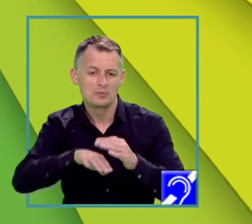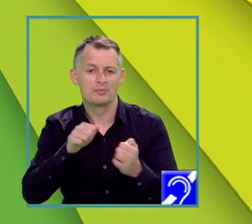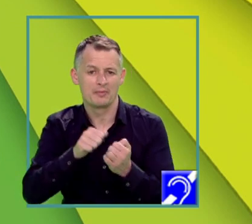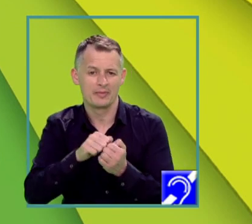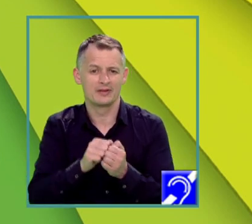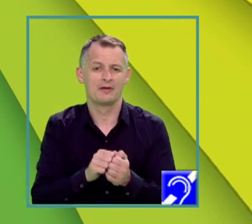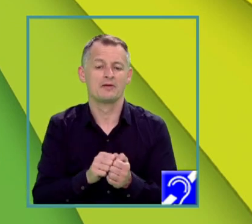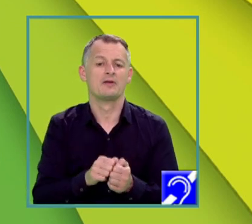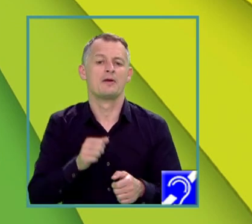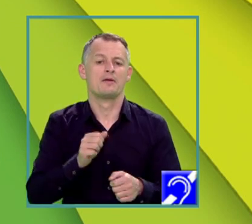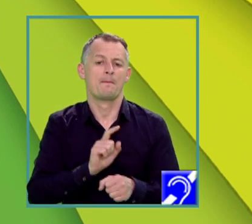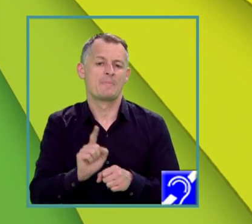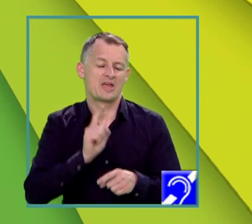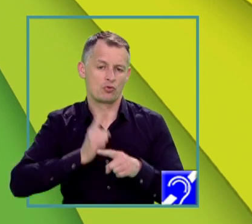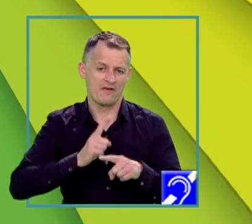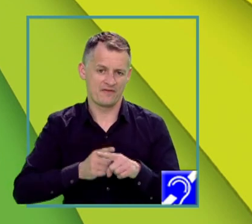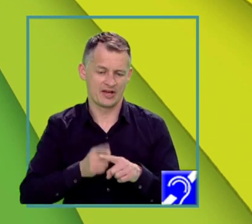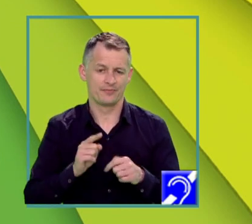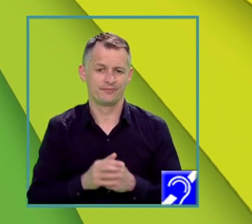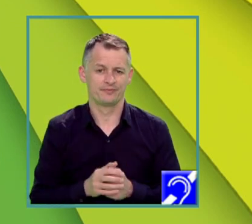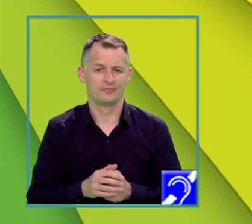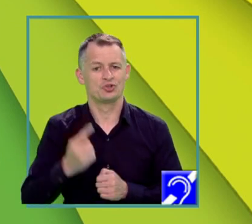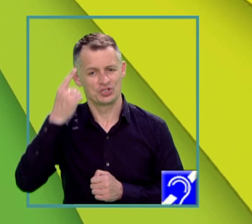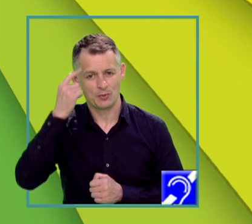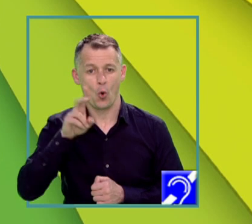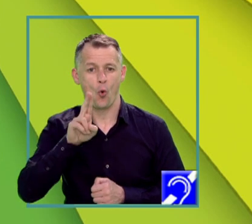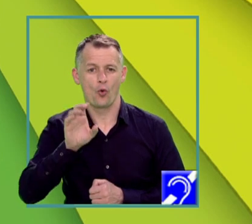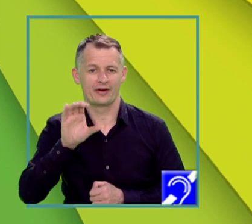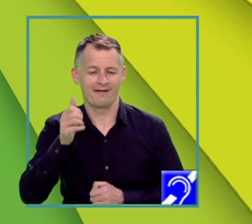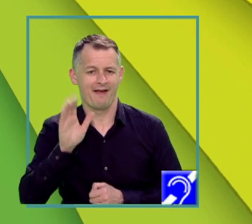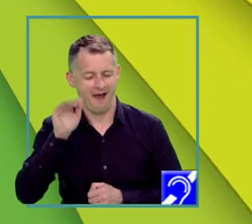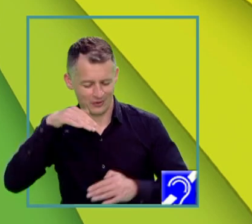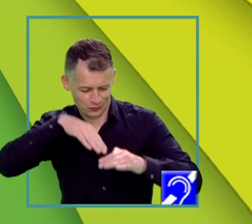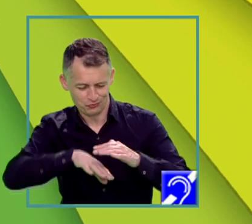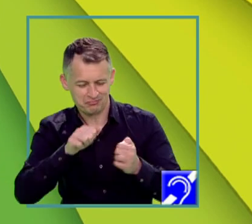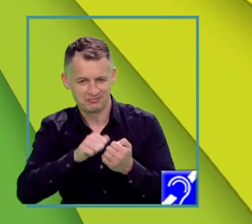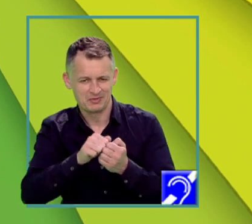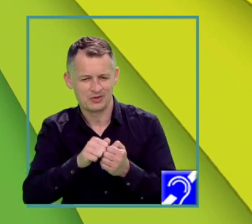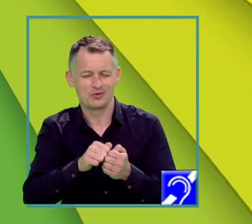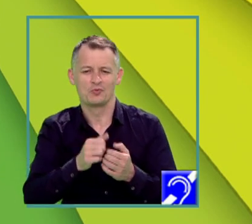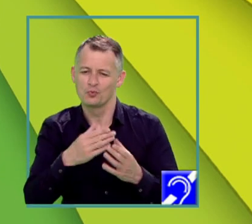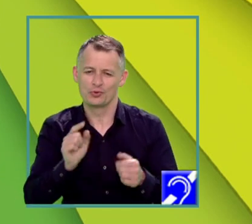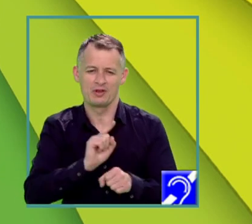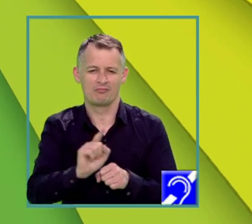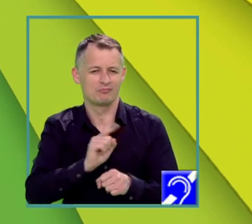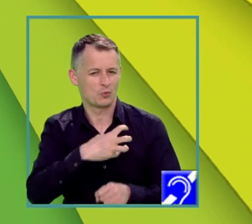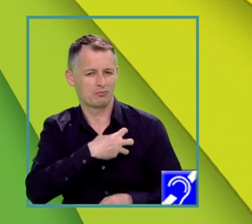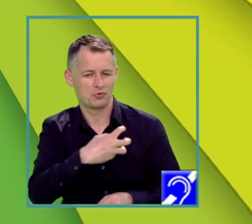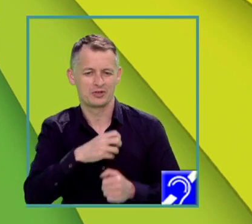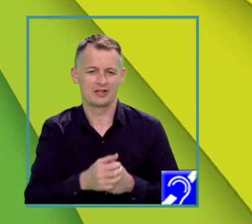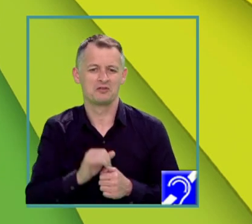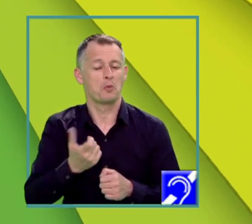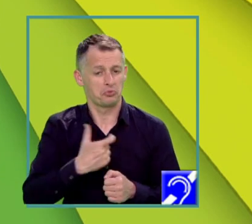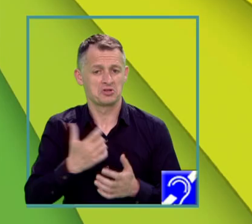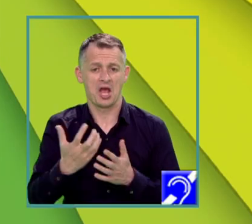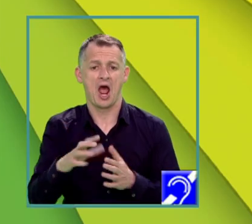știți că Ucraina este in subsolul a cu o diversitate bun de bogății putea să alegi și petrol